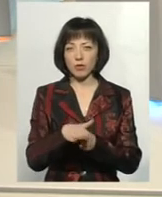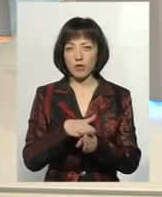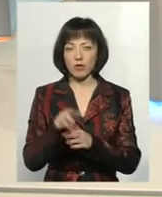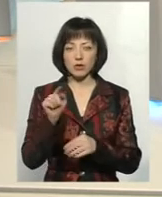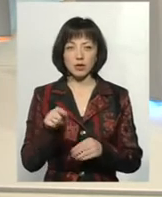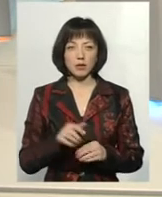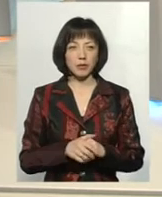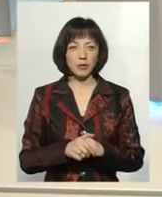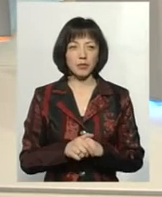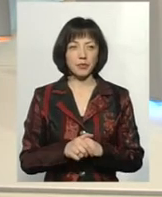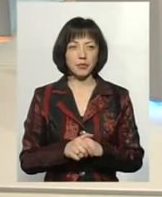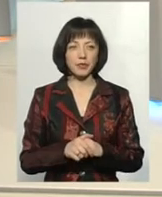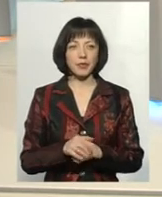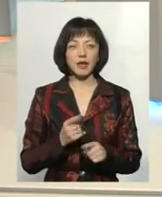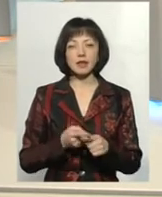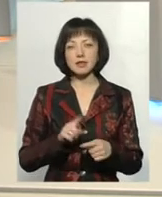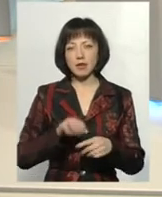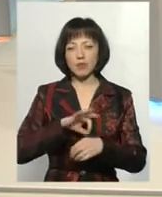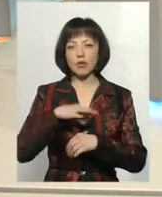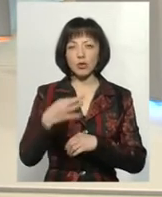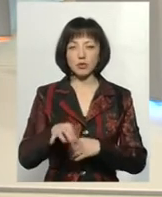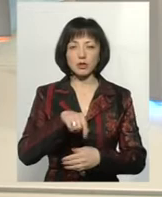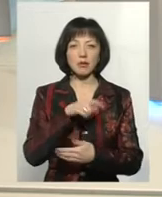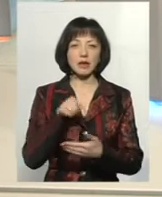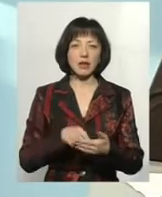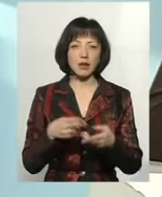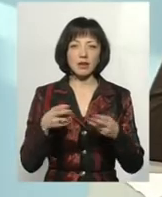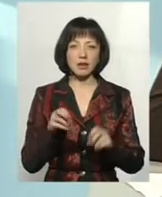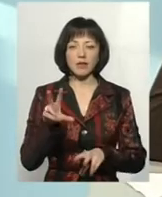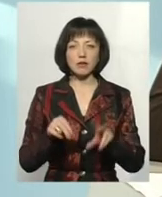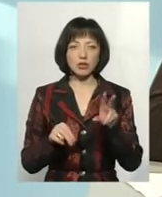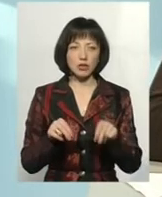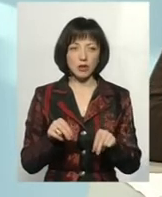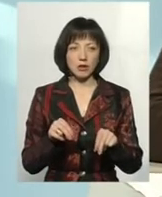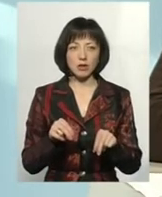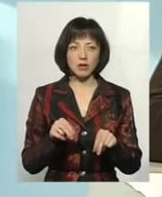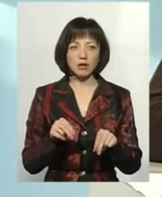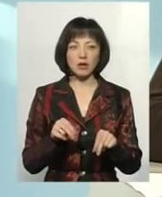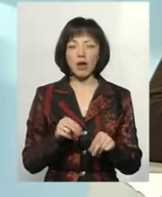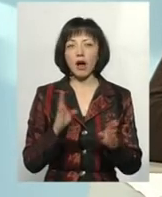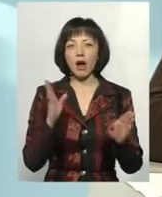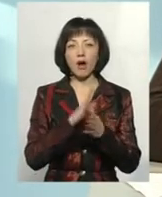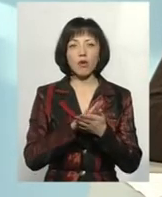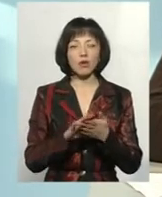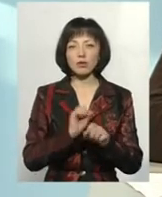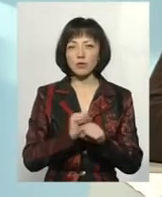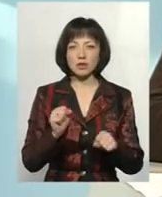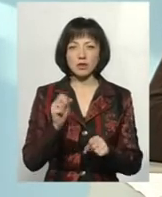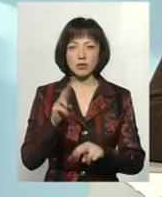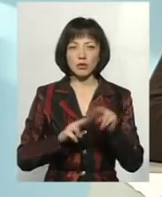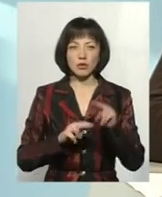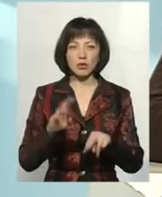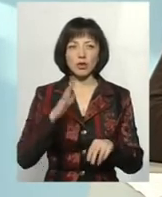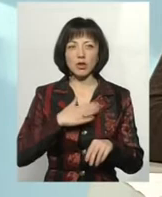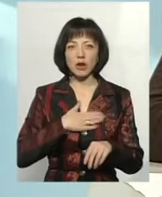там. Це таке болюче, найболючіше питання, де, як вважаємо, екологи категорично не можна забудовувати нашу